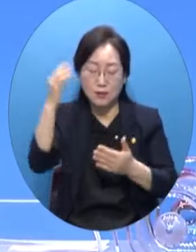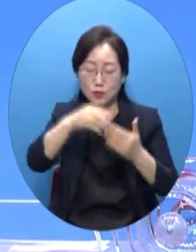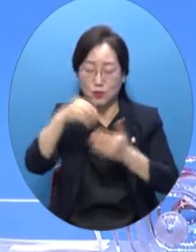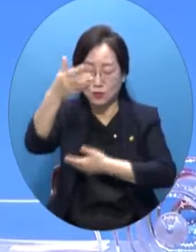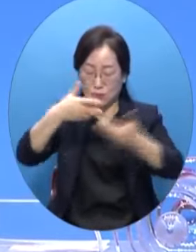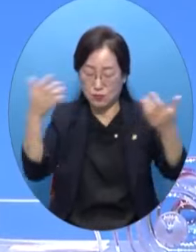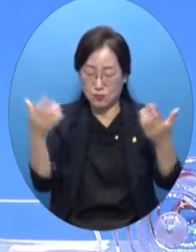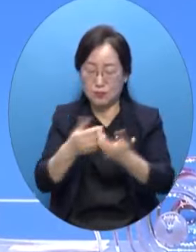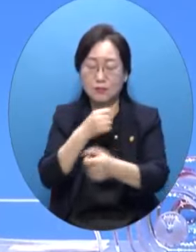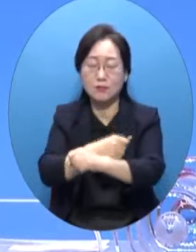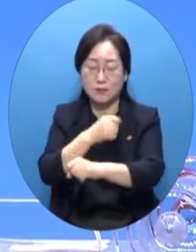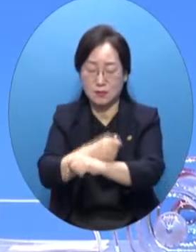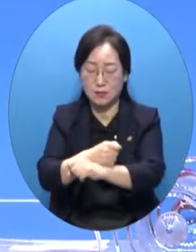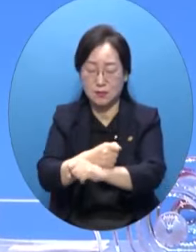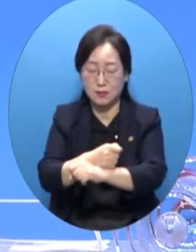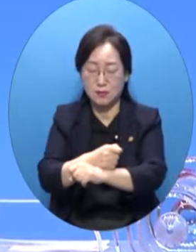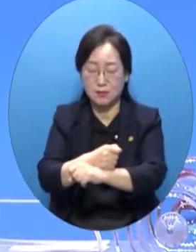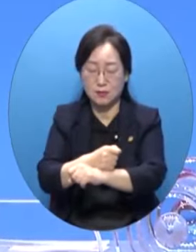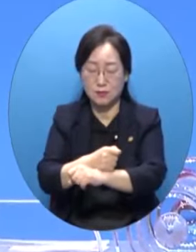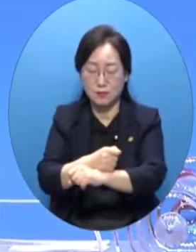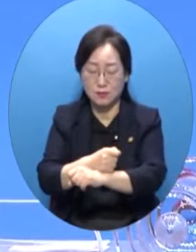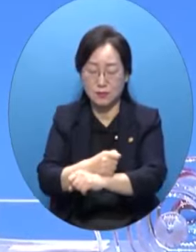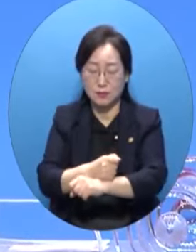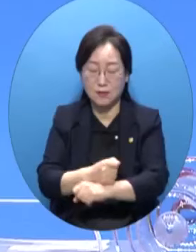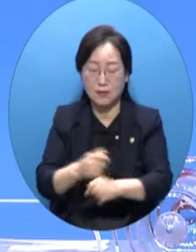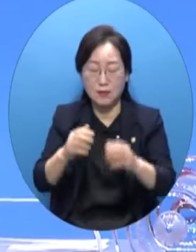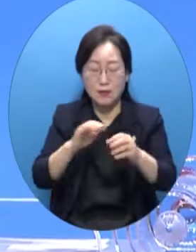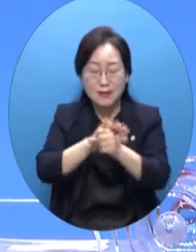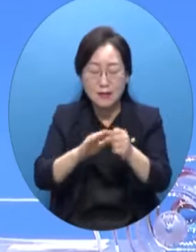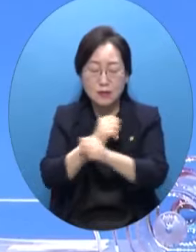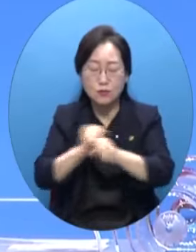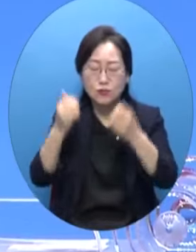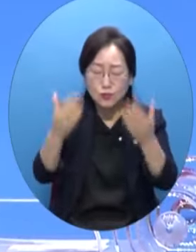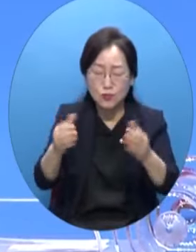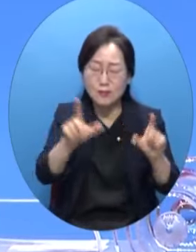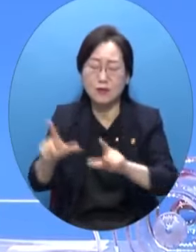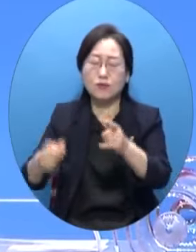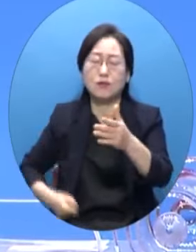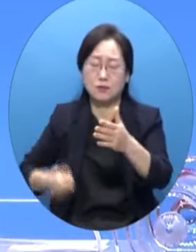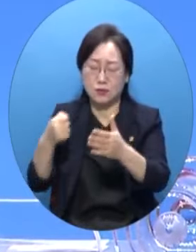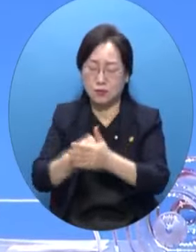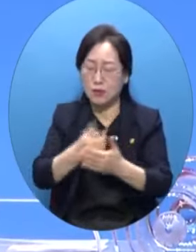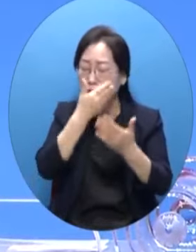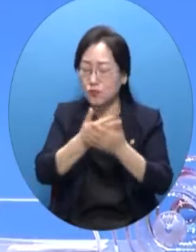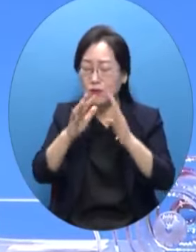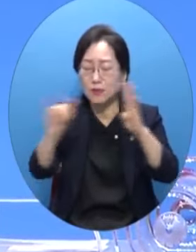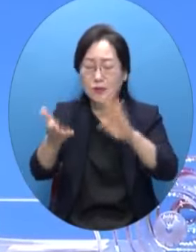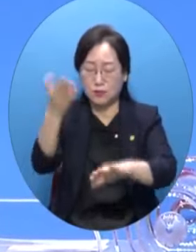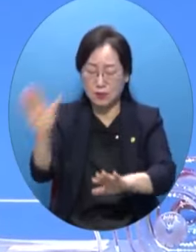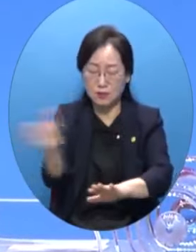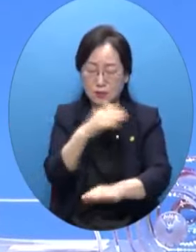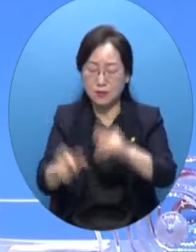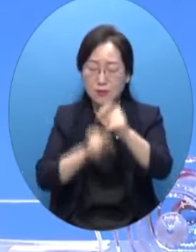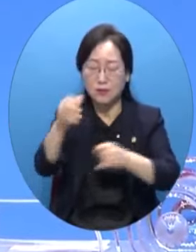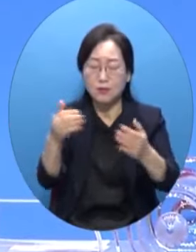더욱 충만하게 하심, 사랑과 용서의 삶을 사기로 결심한 주님의 귀한 백성들을 위해 지금부터